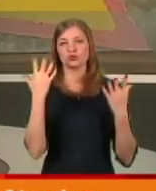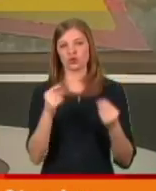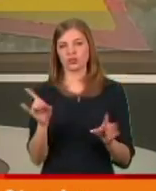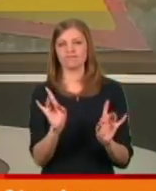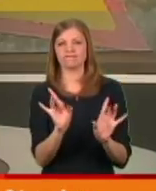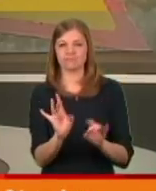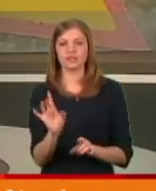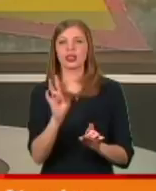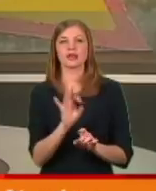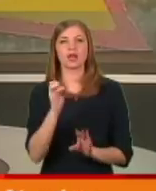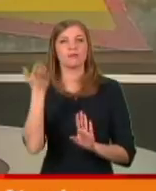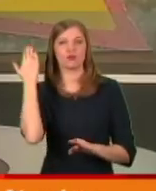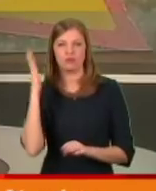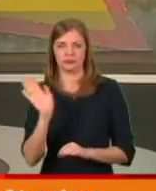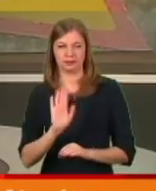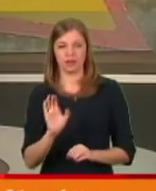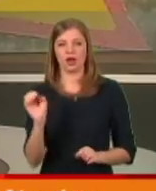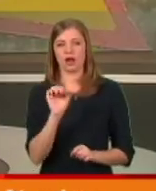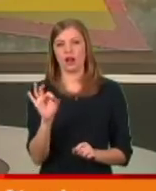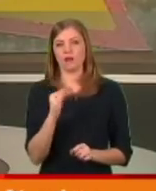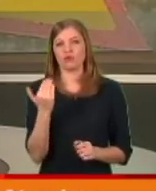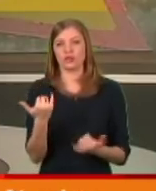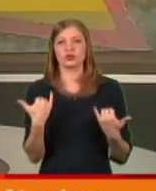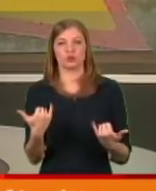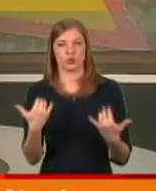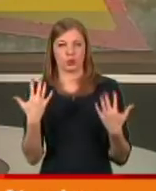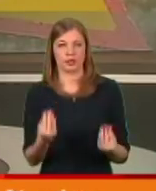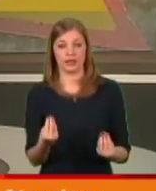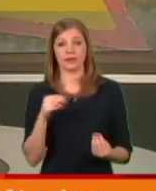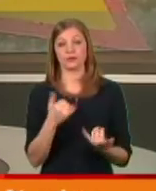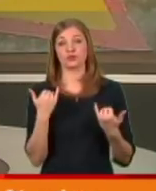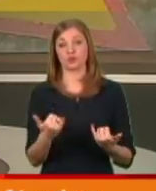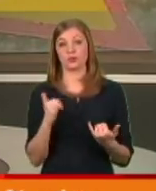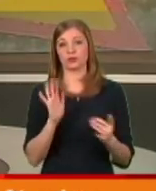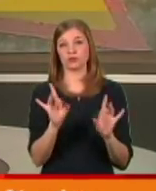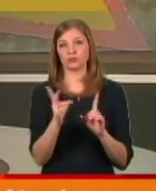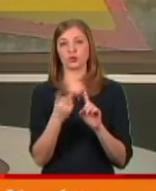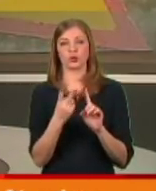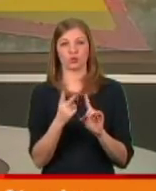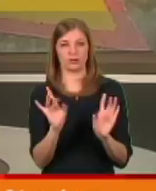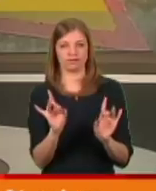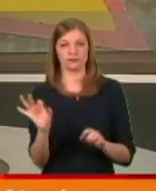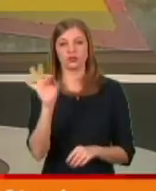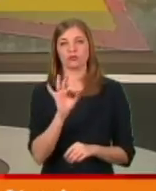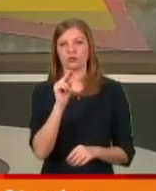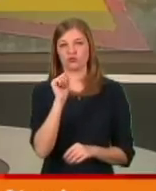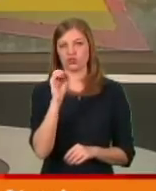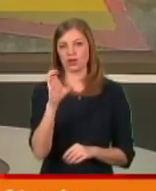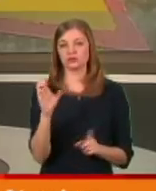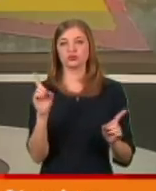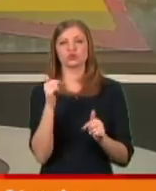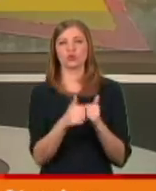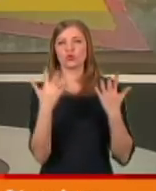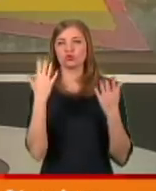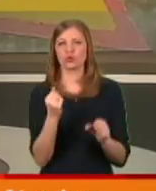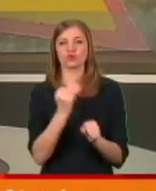автор розповідає не про минуле зони відчуження, а про її сьогодення. Сьогодні в ефірі вже друга серія про ЧАЕС. Що